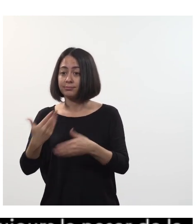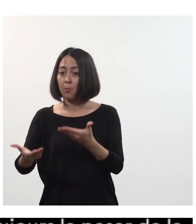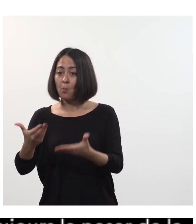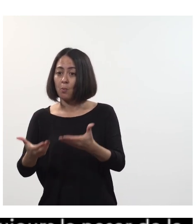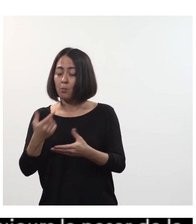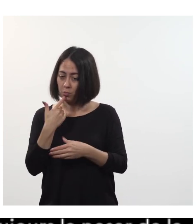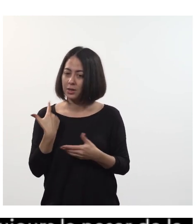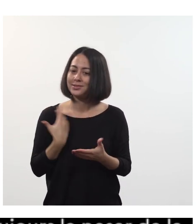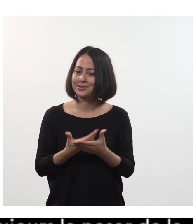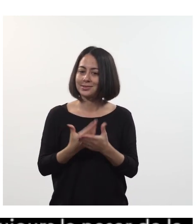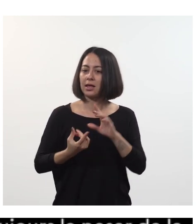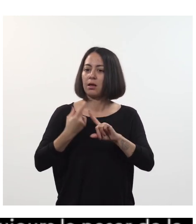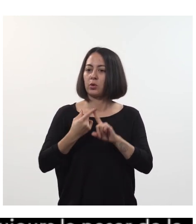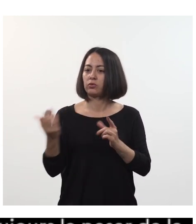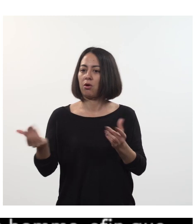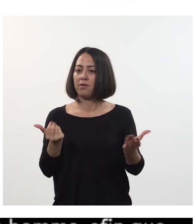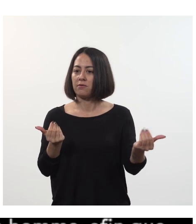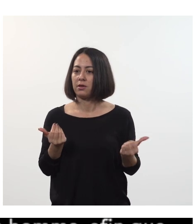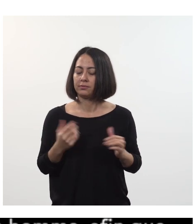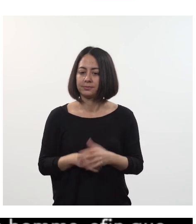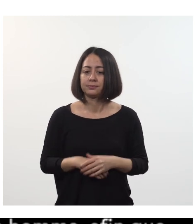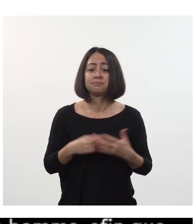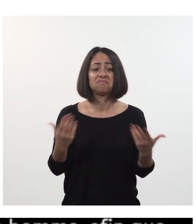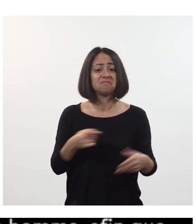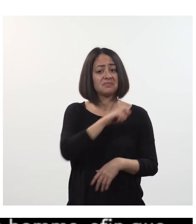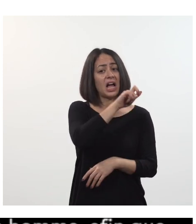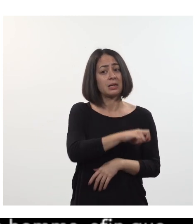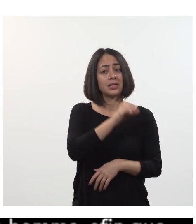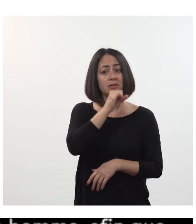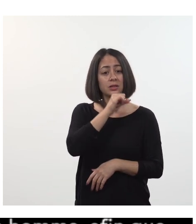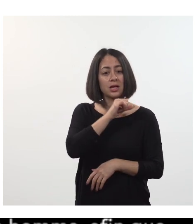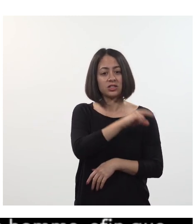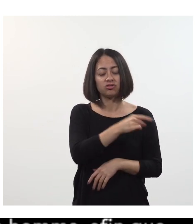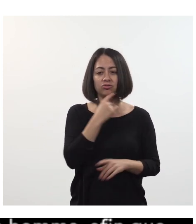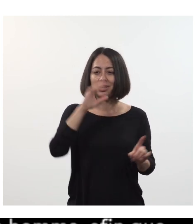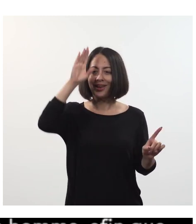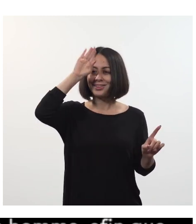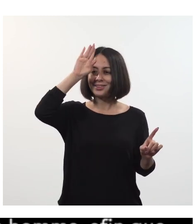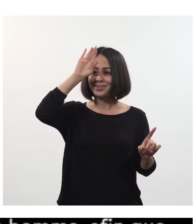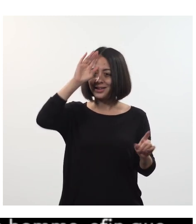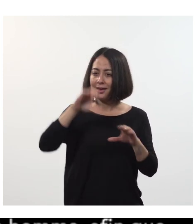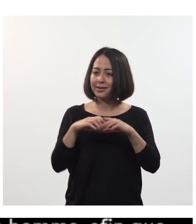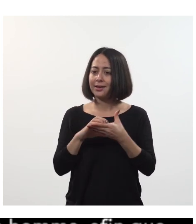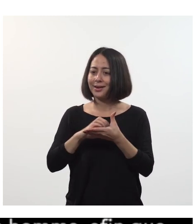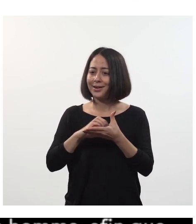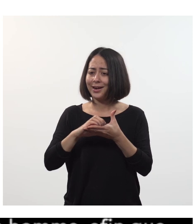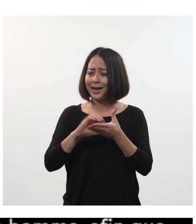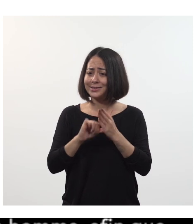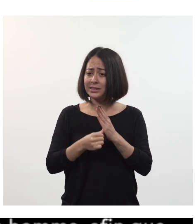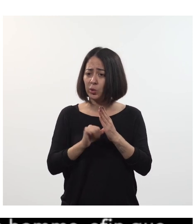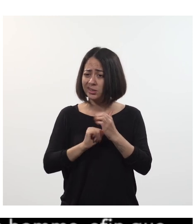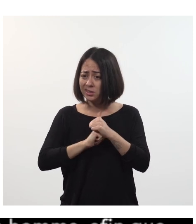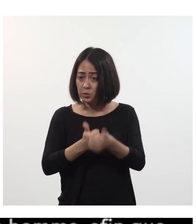pour la personne âgée, éviter de prendre une taille déclarative ou la taille de la carte d'identité, parce qu'en vieillissant,